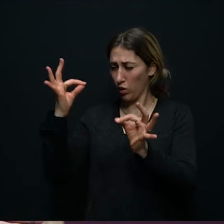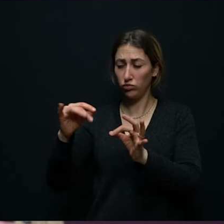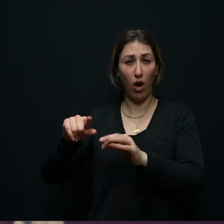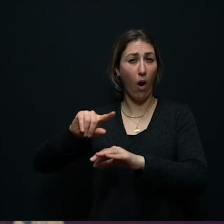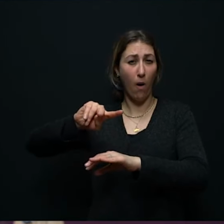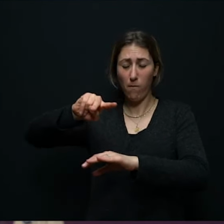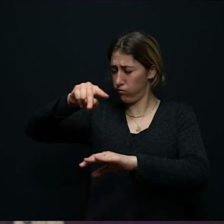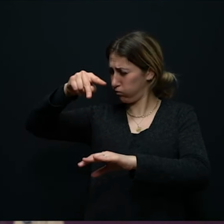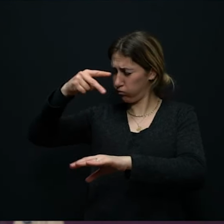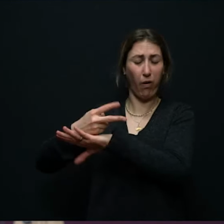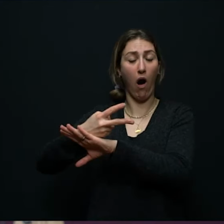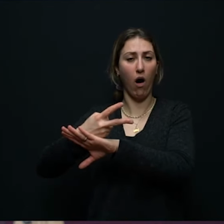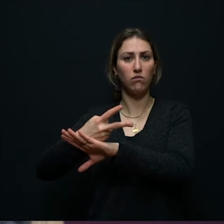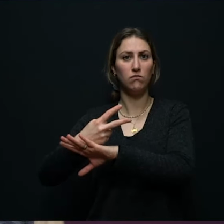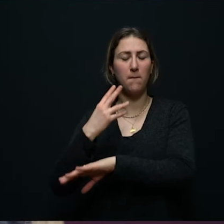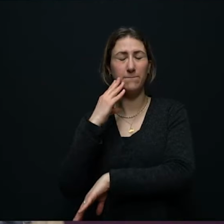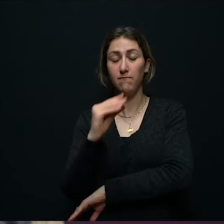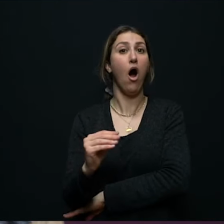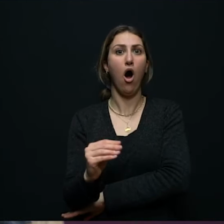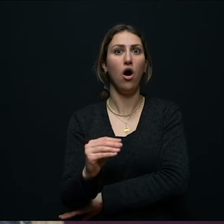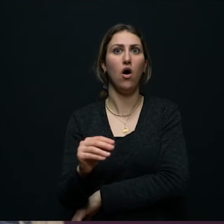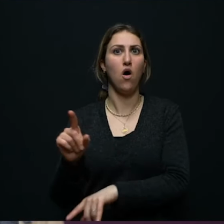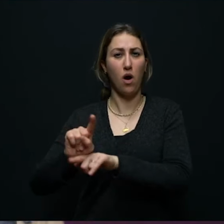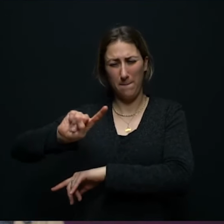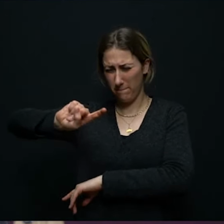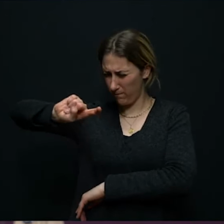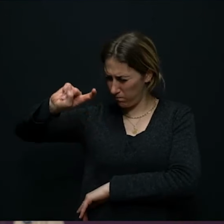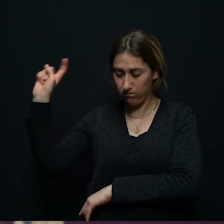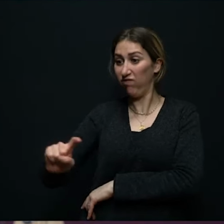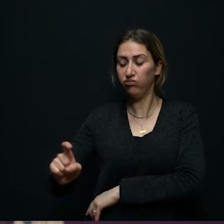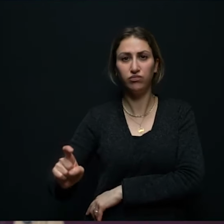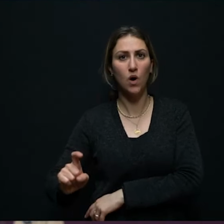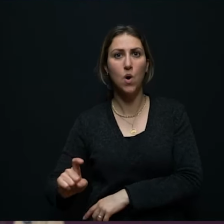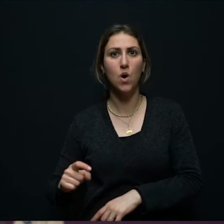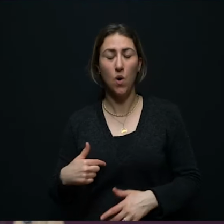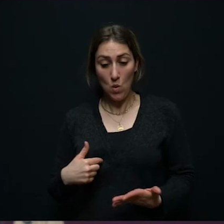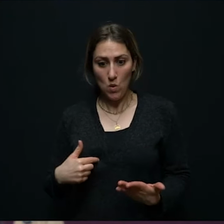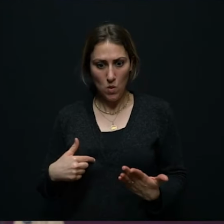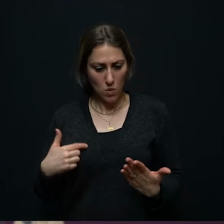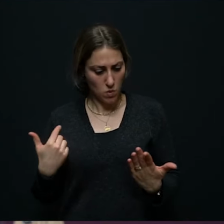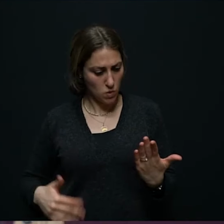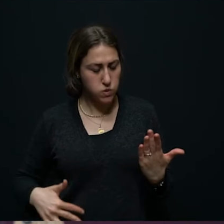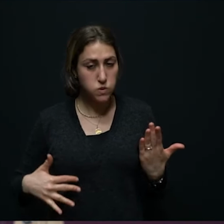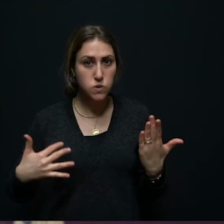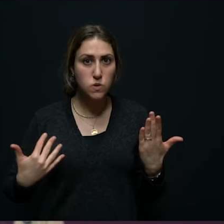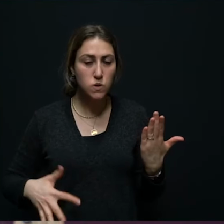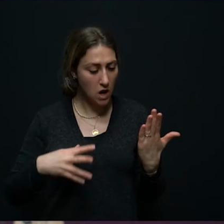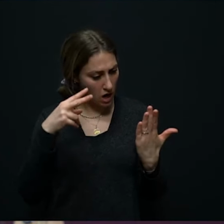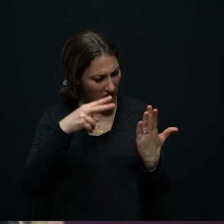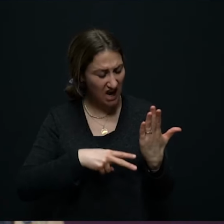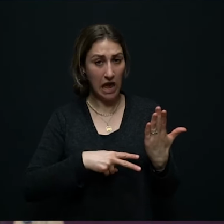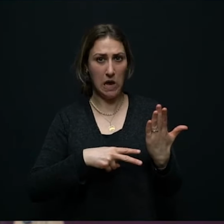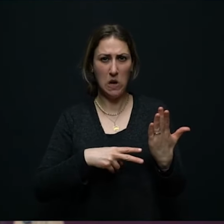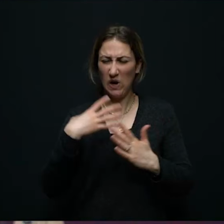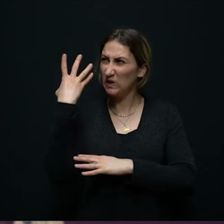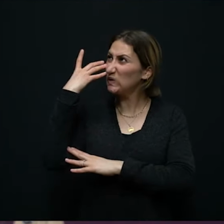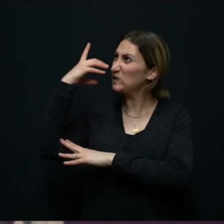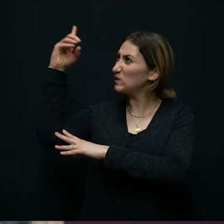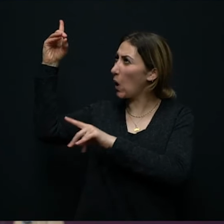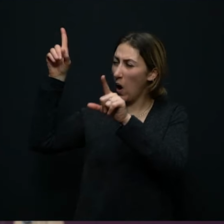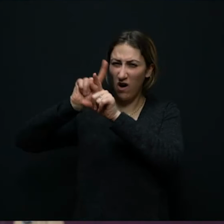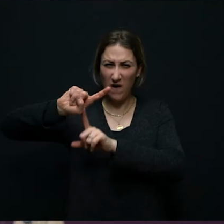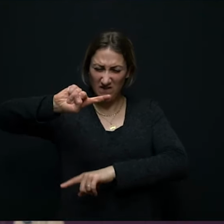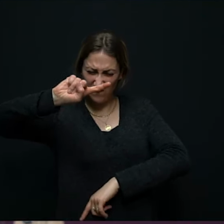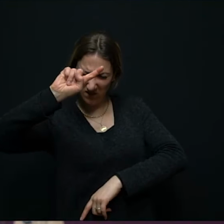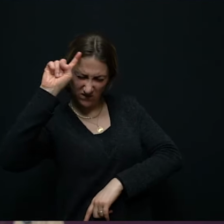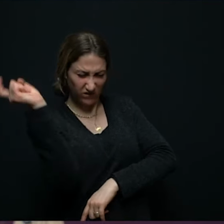waouh quel dieu c'est ça c'est quoi ça comme un dieu qui qui foudroie sur le champ de